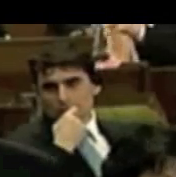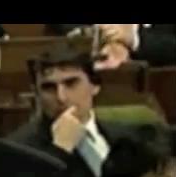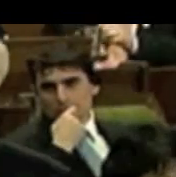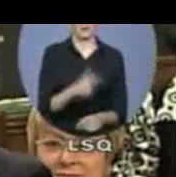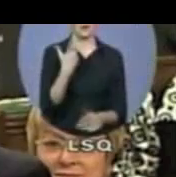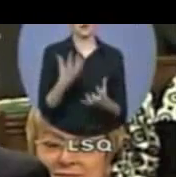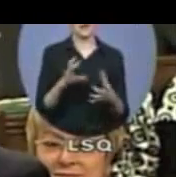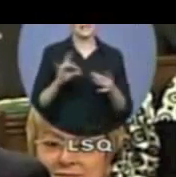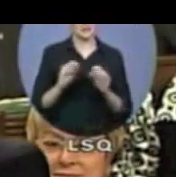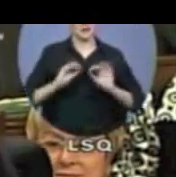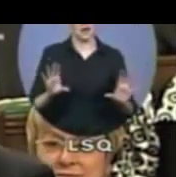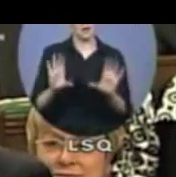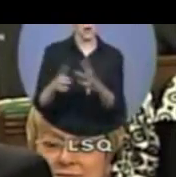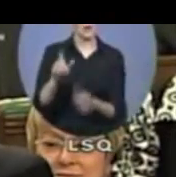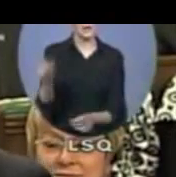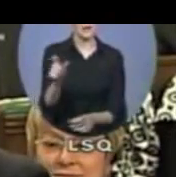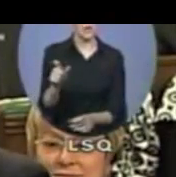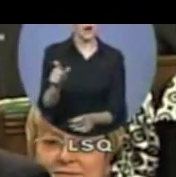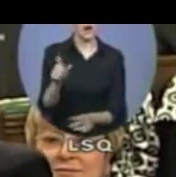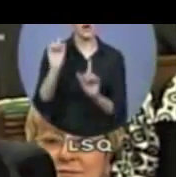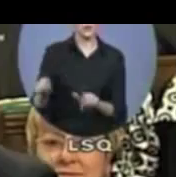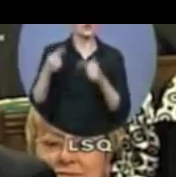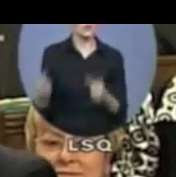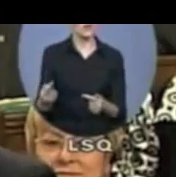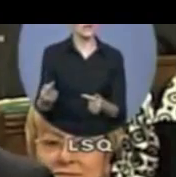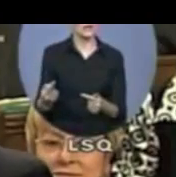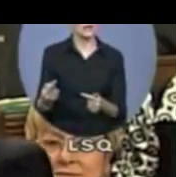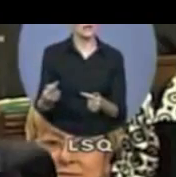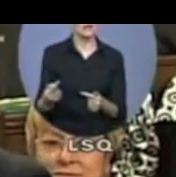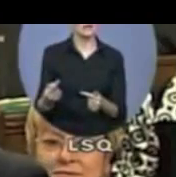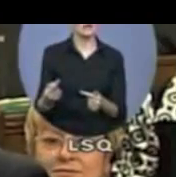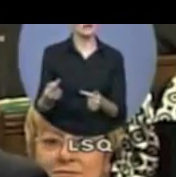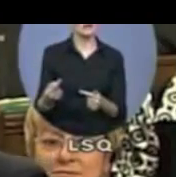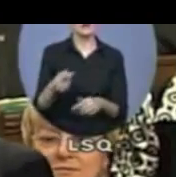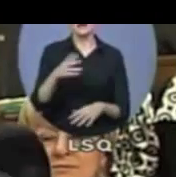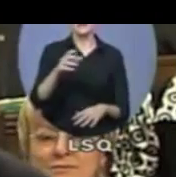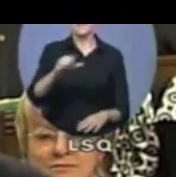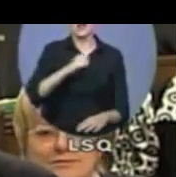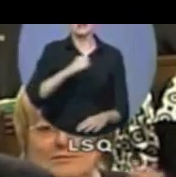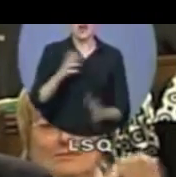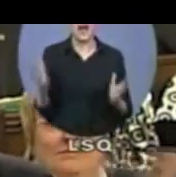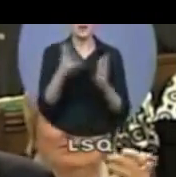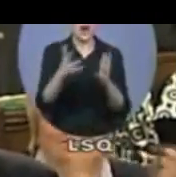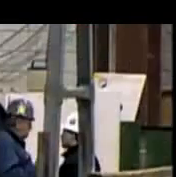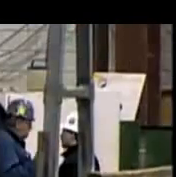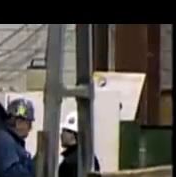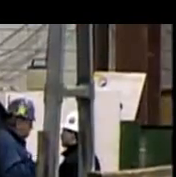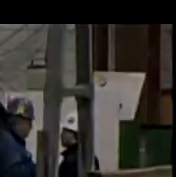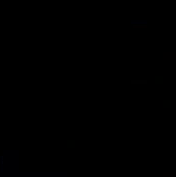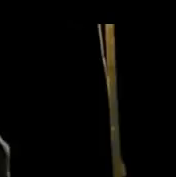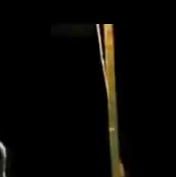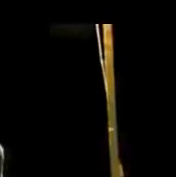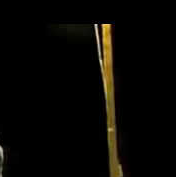commencer à avoir des problèmes. Le Bloc québécois a toujours dénoncé les appels à la violence sur toutes ses formes. C'est du clan, c'est! Des